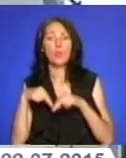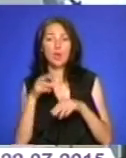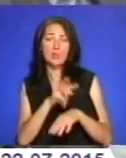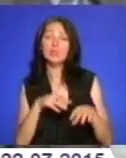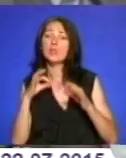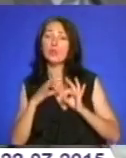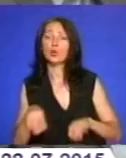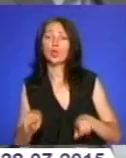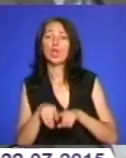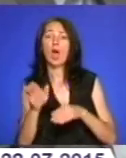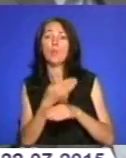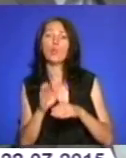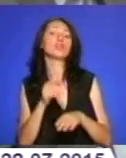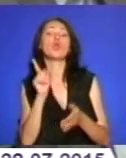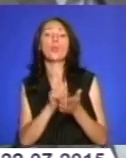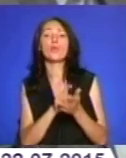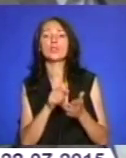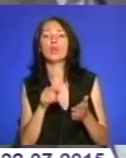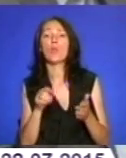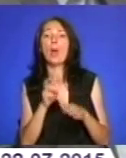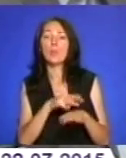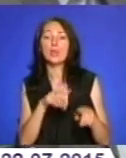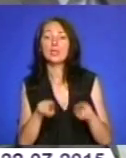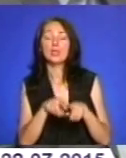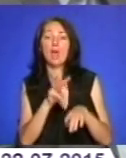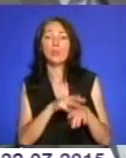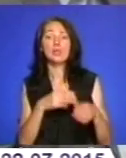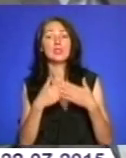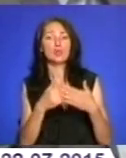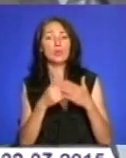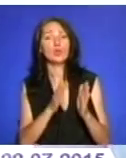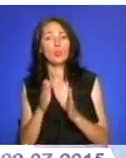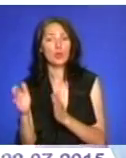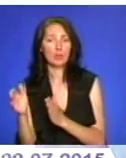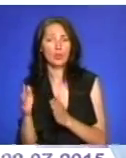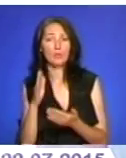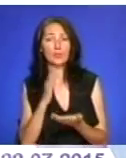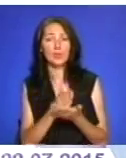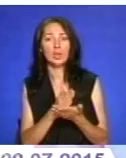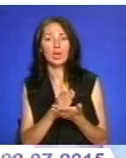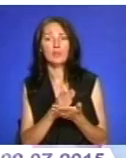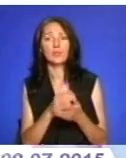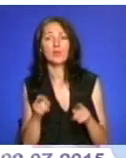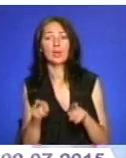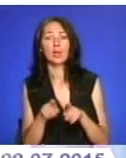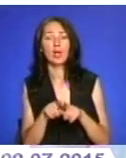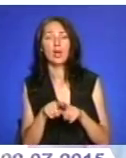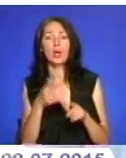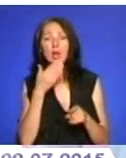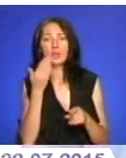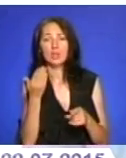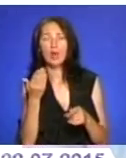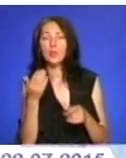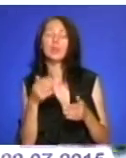робочих обов'язків кримінальної міліції та міліції громадського правопорядку. Є, скажімо так, запит